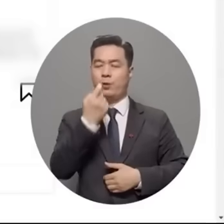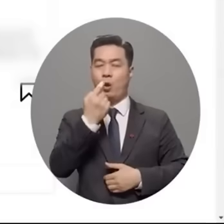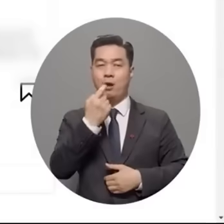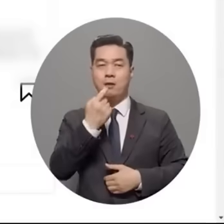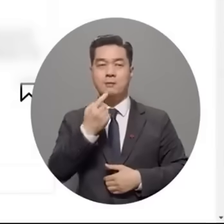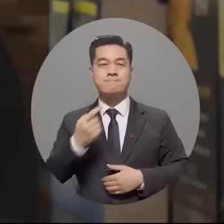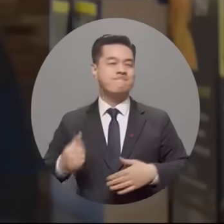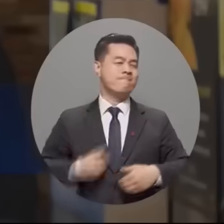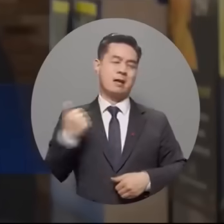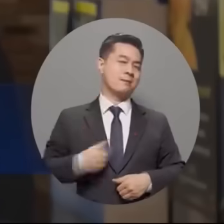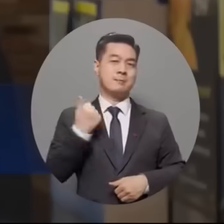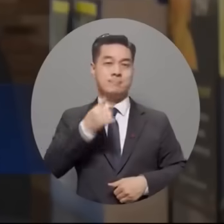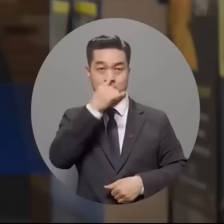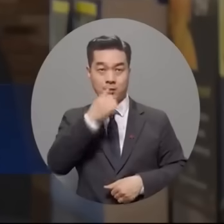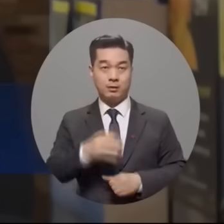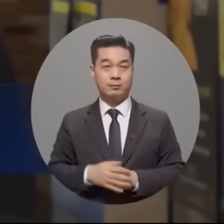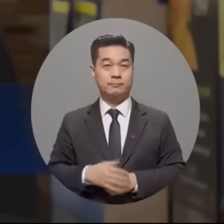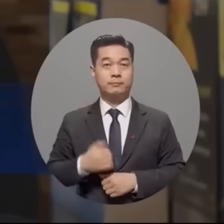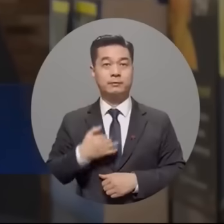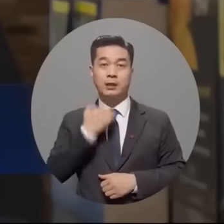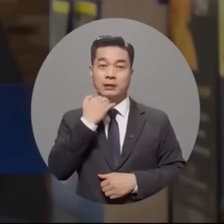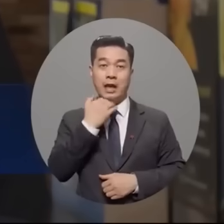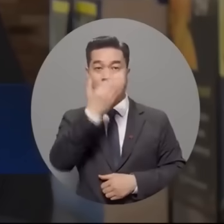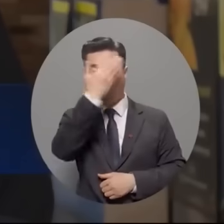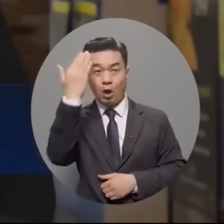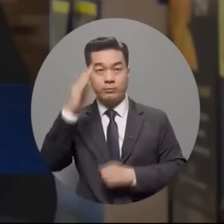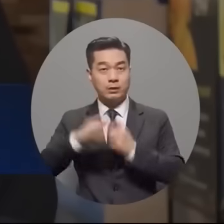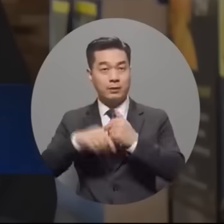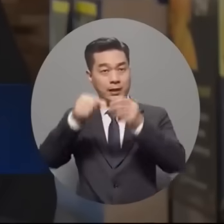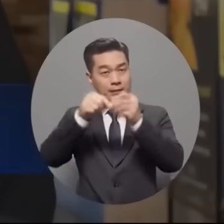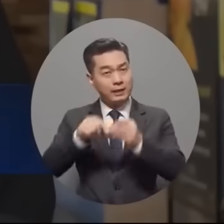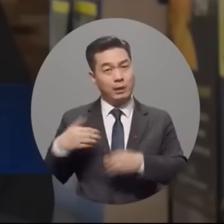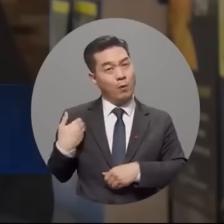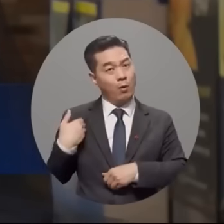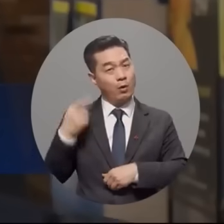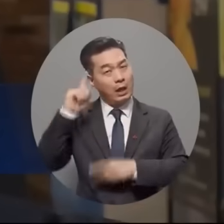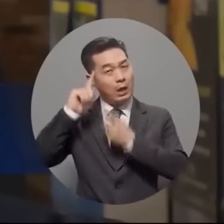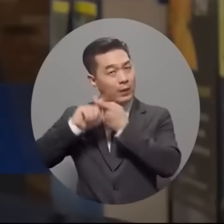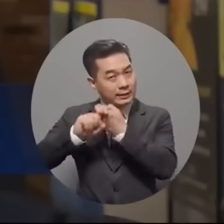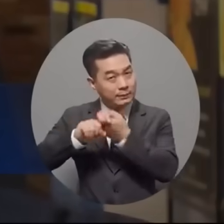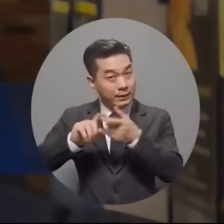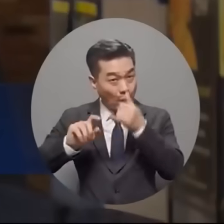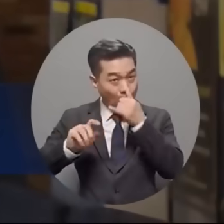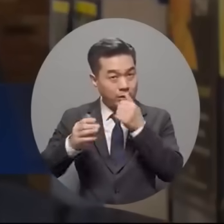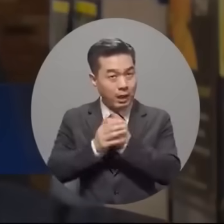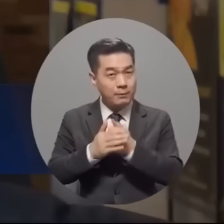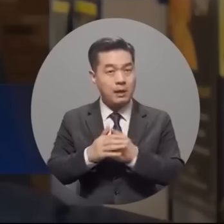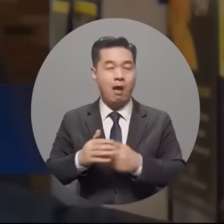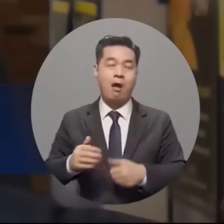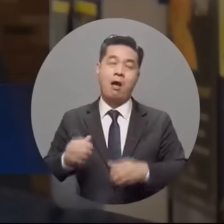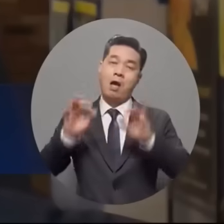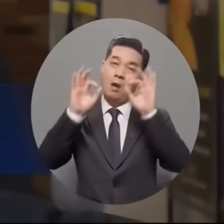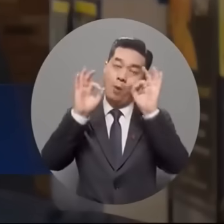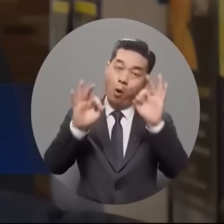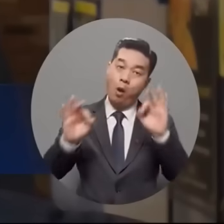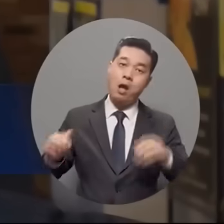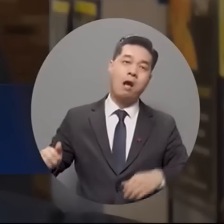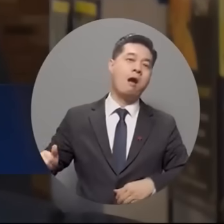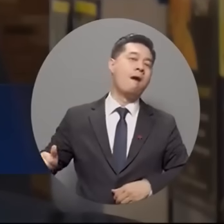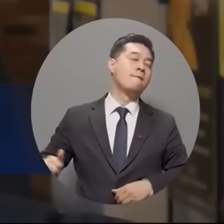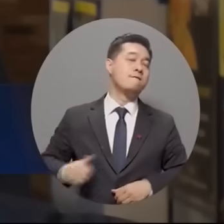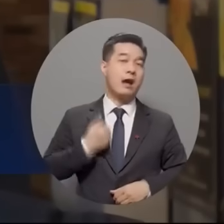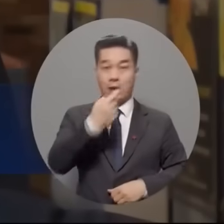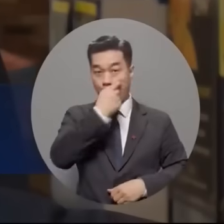흥분했습니다. 그래도 나이가 좀 어리다 보니까 자세히 모르는데 관심을 갖고 있었던 거라서 그냥 얼마나 좀 화가 나는 일인지 한번